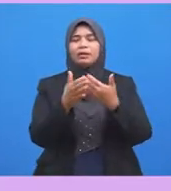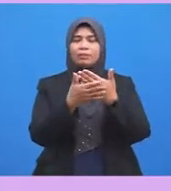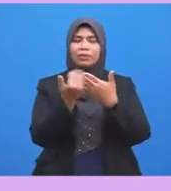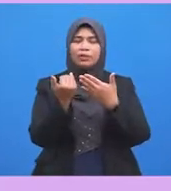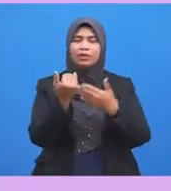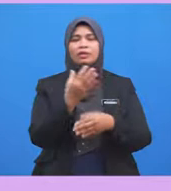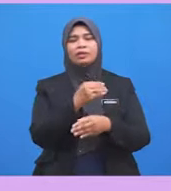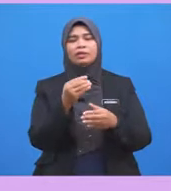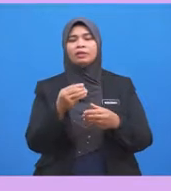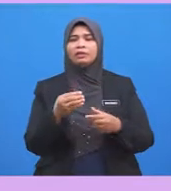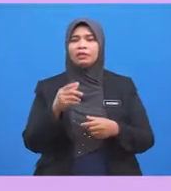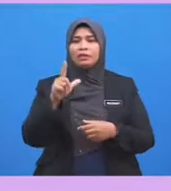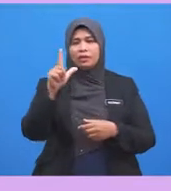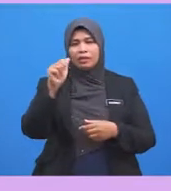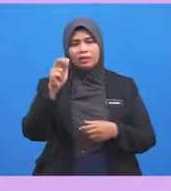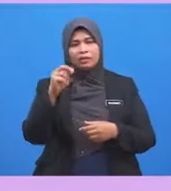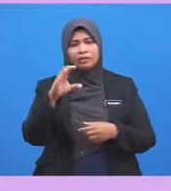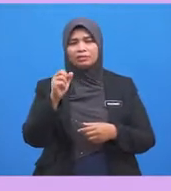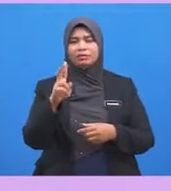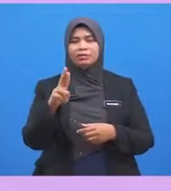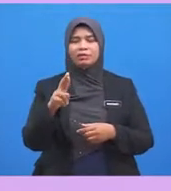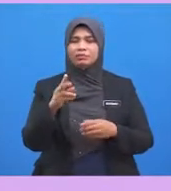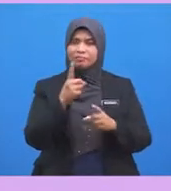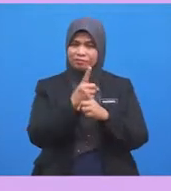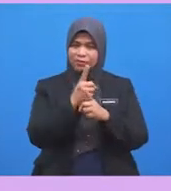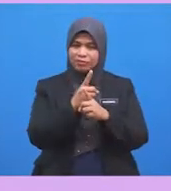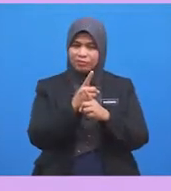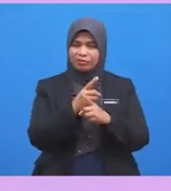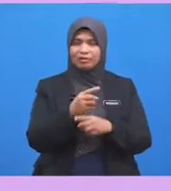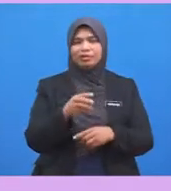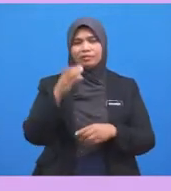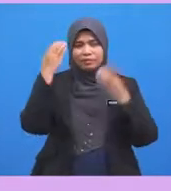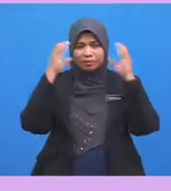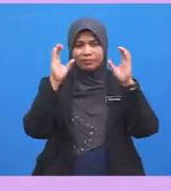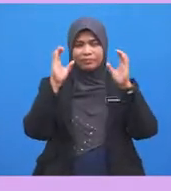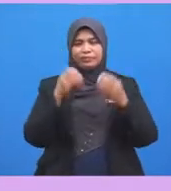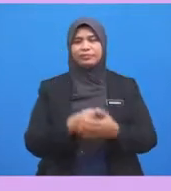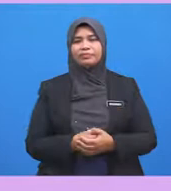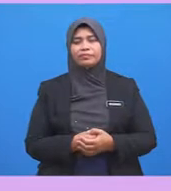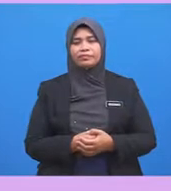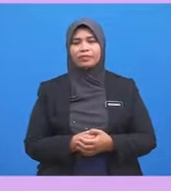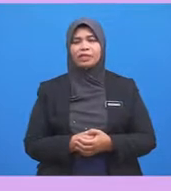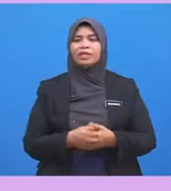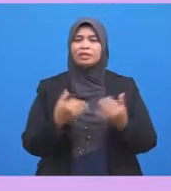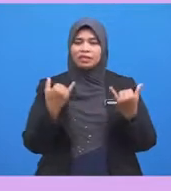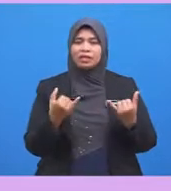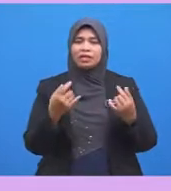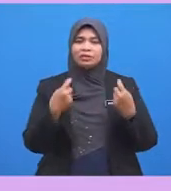mudah dan lancar. Betul tak, cikgu? Ya, betul, Amy. Sekarang, cuba